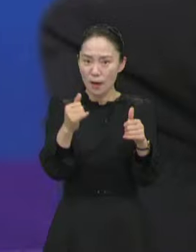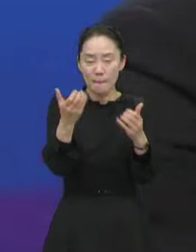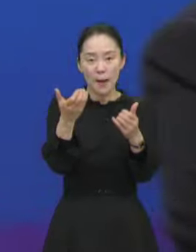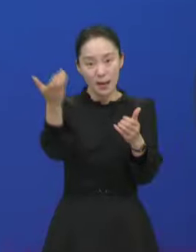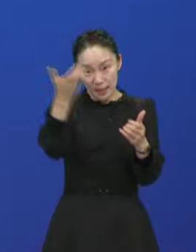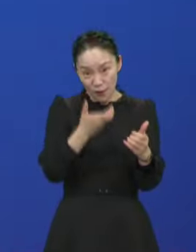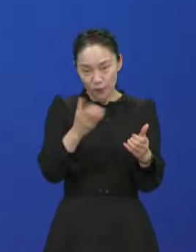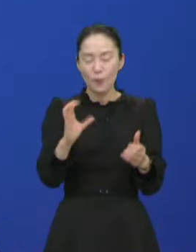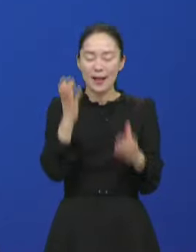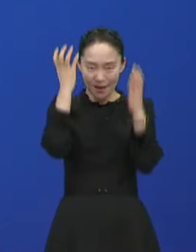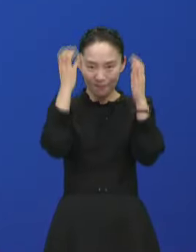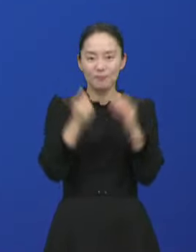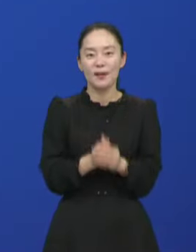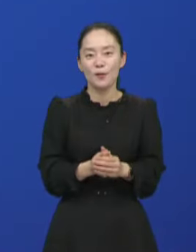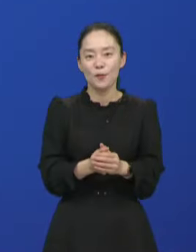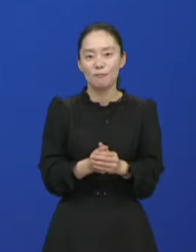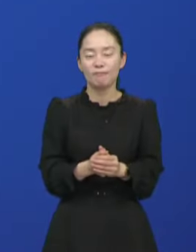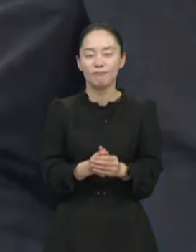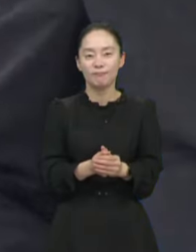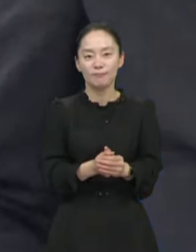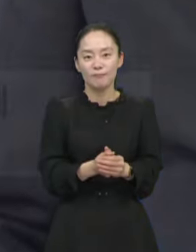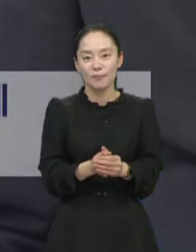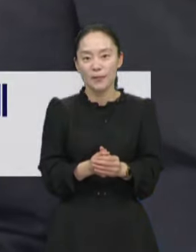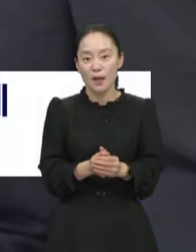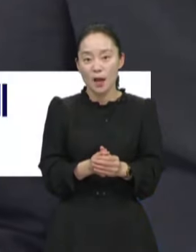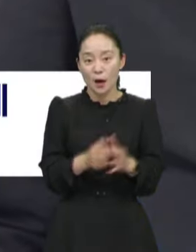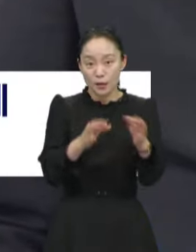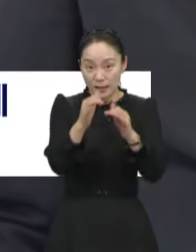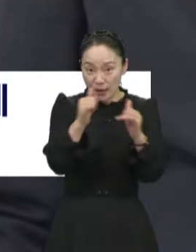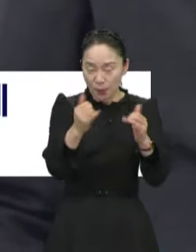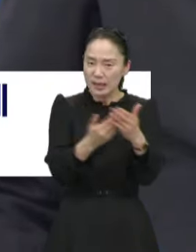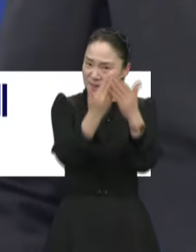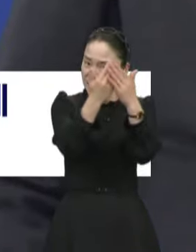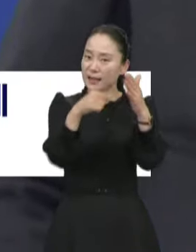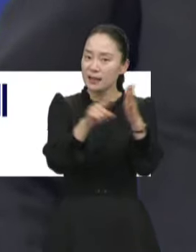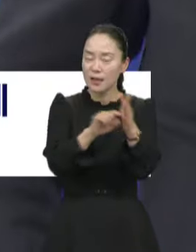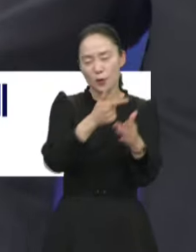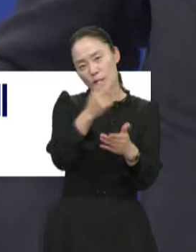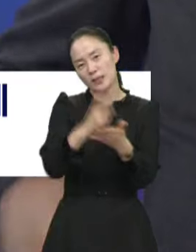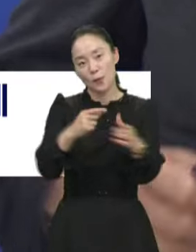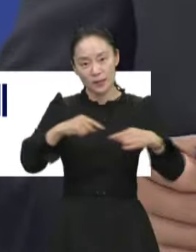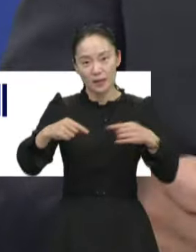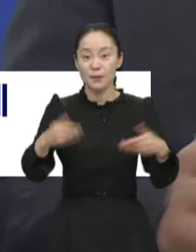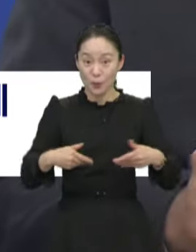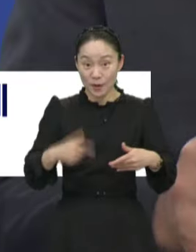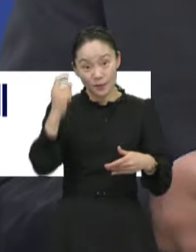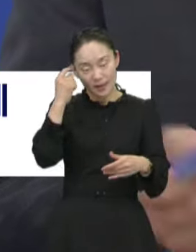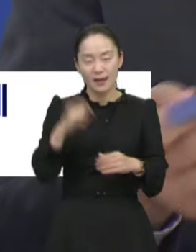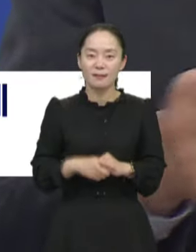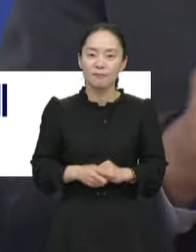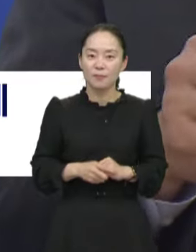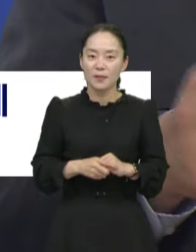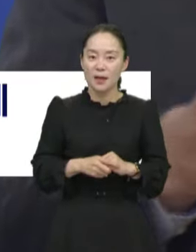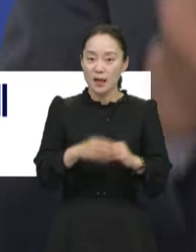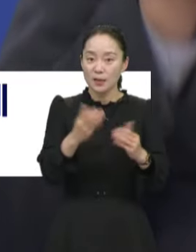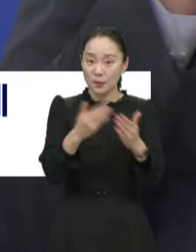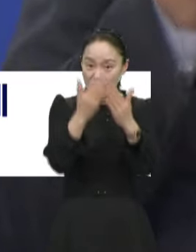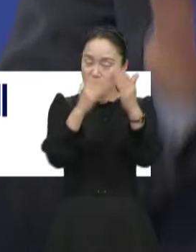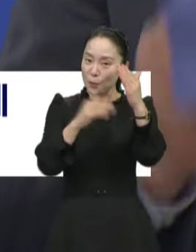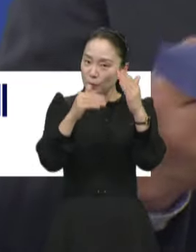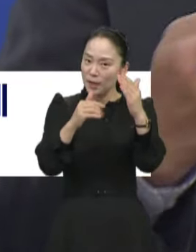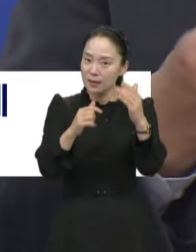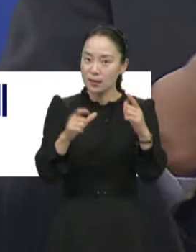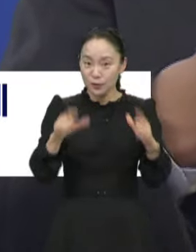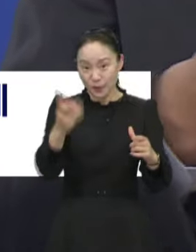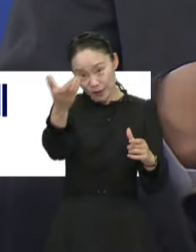을정 나 소상인을 진흥시키기 위한 다양한 정책들이 필요하다고 보이기 때문에 진흥 공단을 저희 지역에